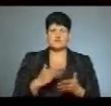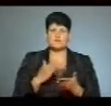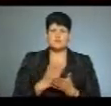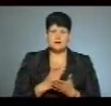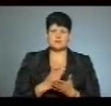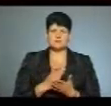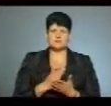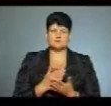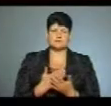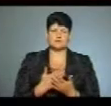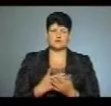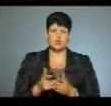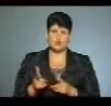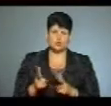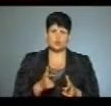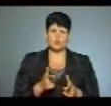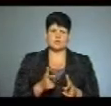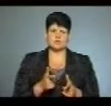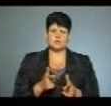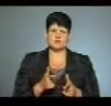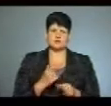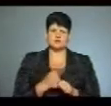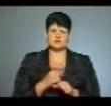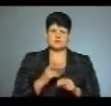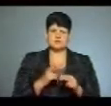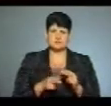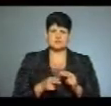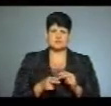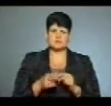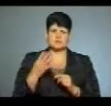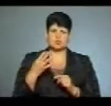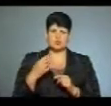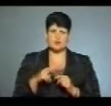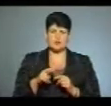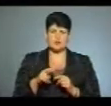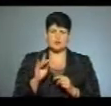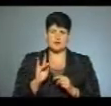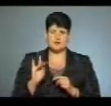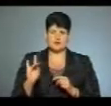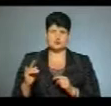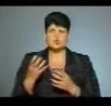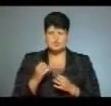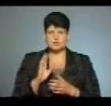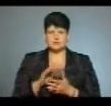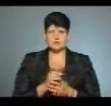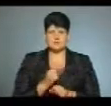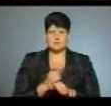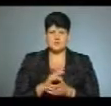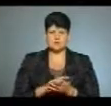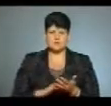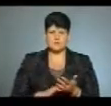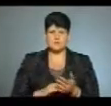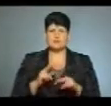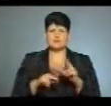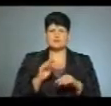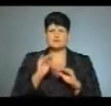майже готові довести до завершення 40 лавочок. Ну і решта ще будемо працювати. На будівництво